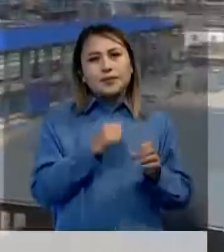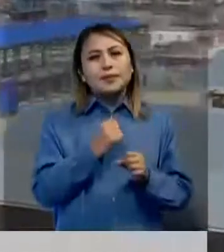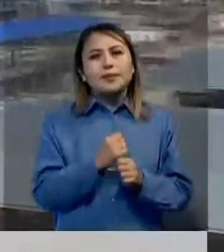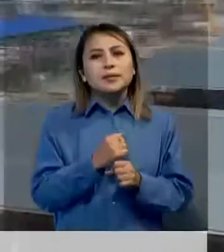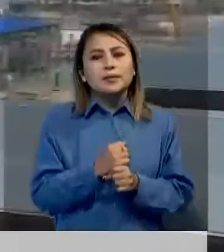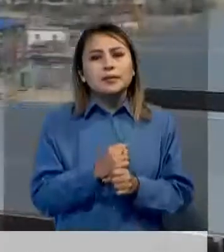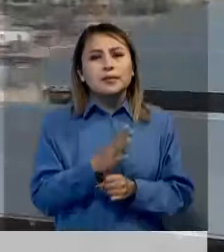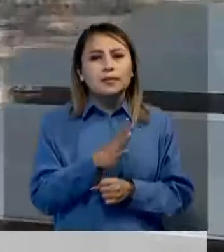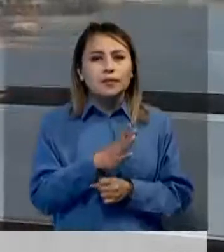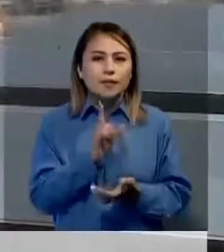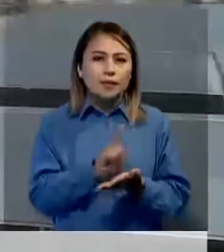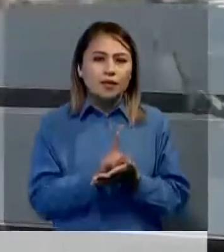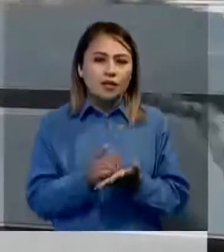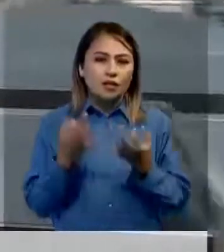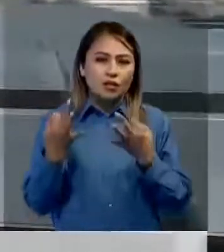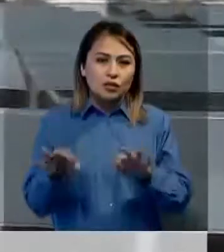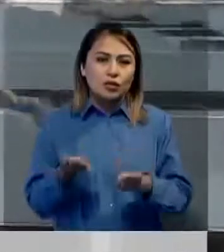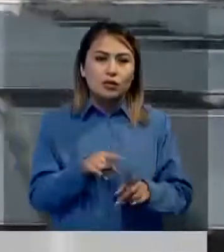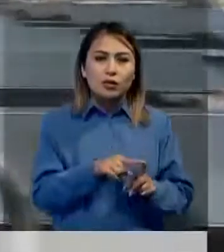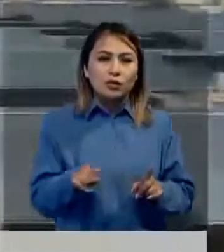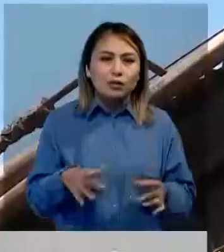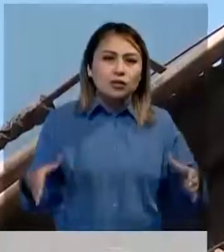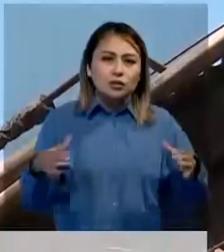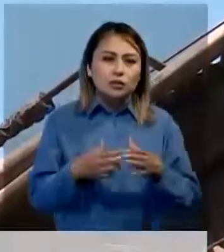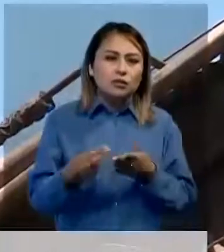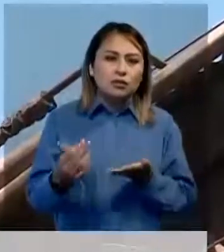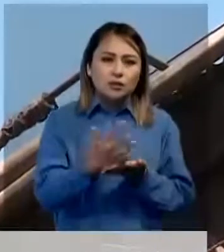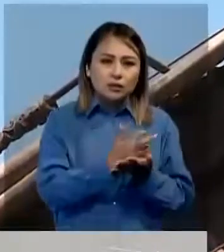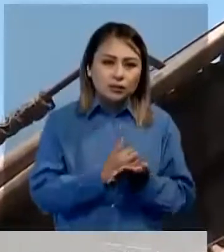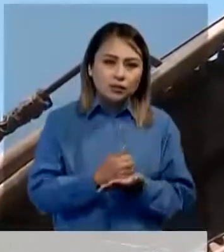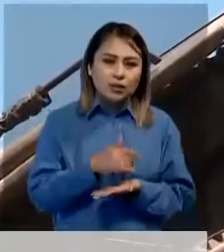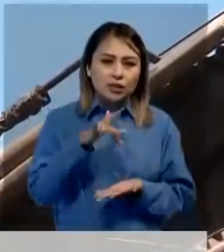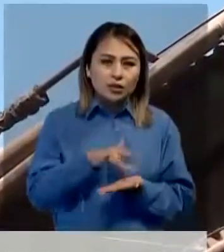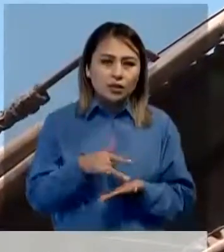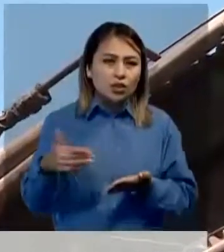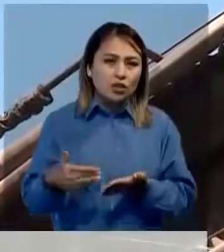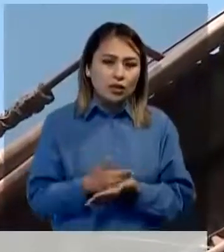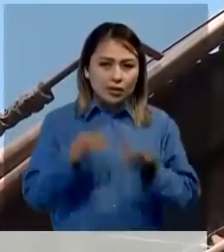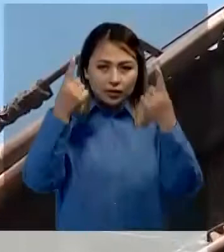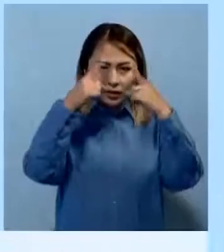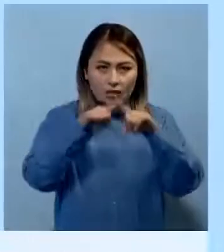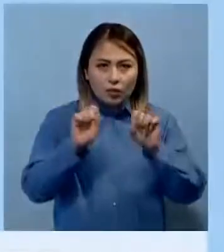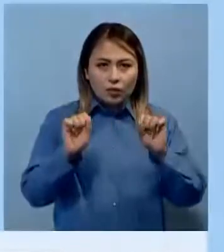кезеңіне дейін салықтан босатылады. Осы аралықта жиылған қаржыны олар жаңа технологияны